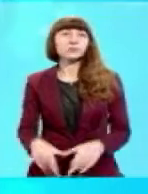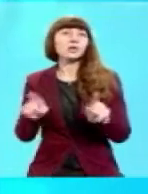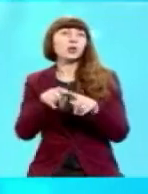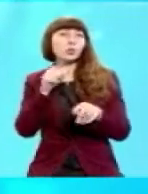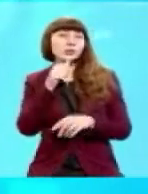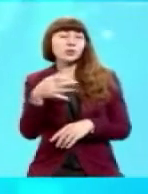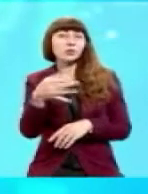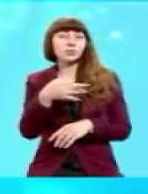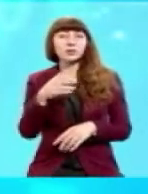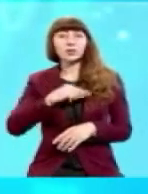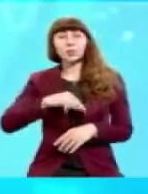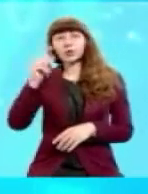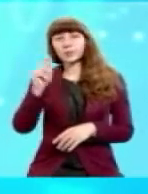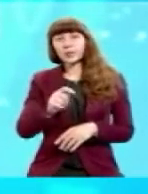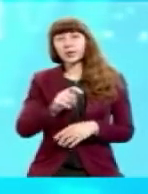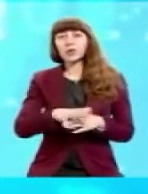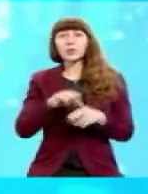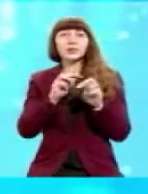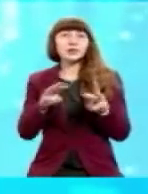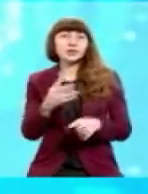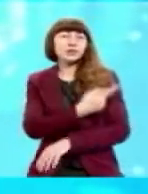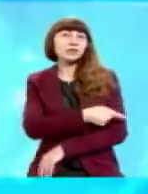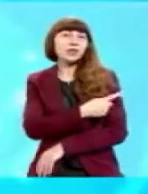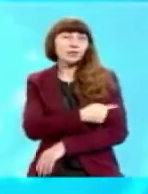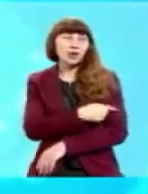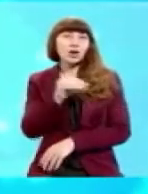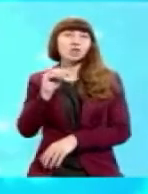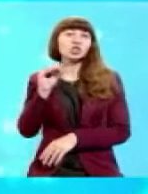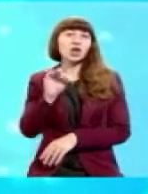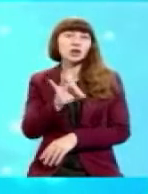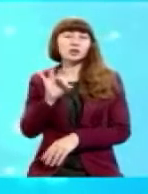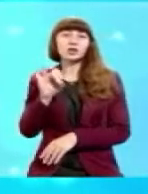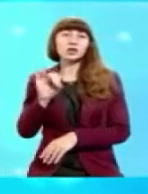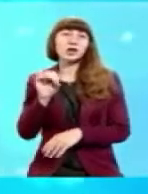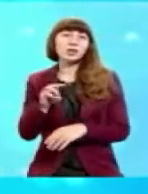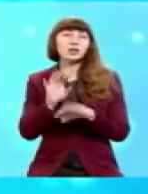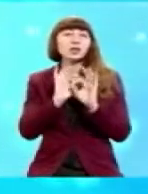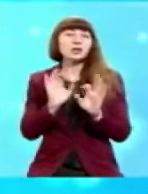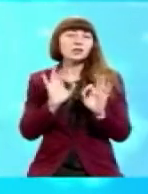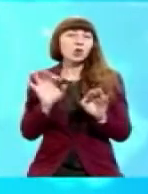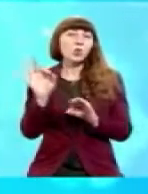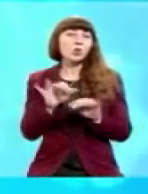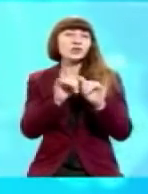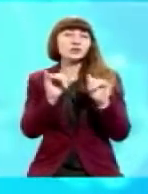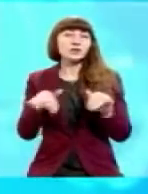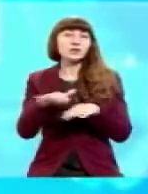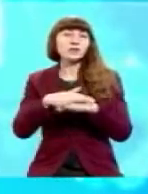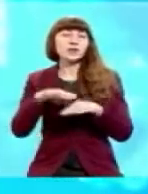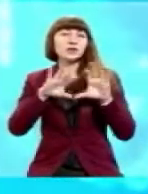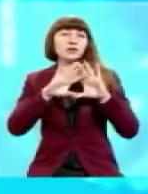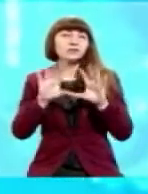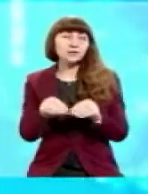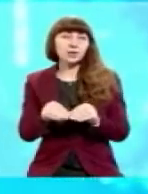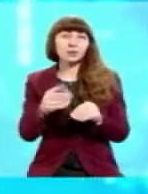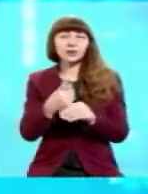Также в Костанайскую область рабочим визитом прибыла министр здравоохранения Ажар Гиният. Министр рассказал о развитии данной сферы в стране в целом,